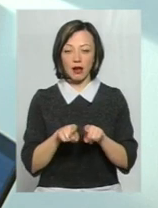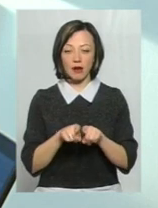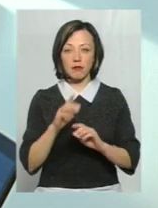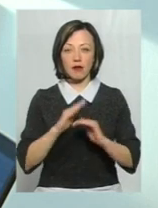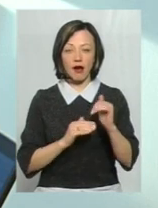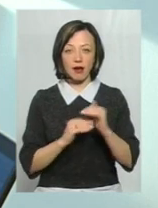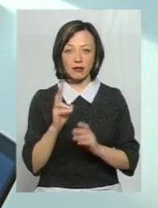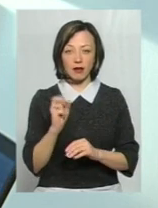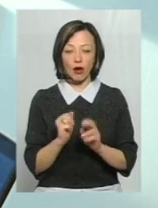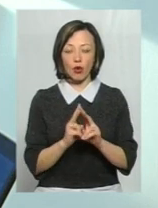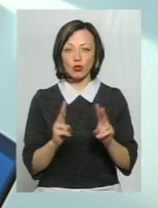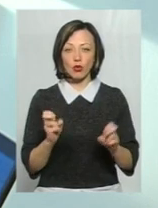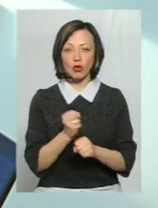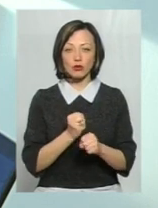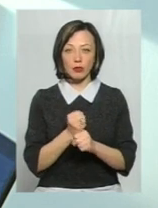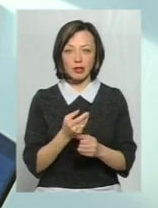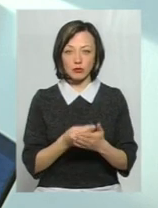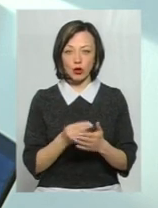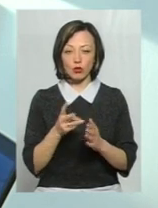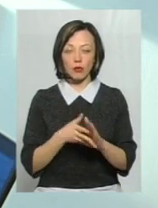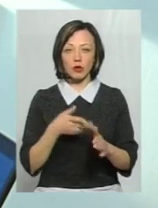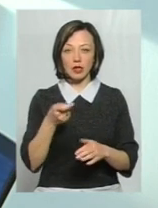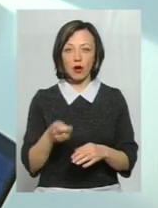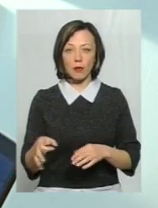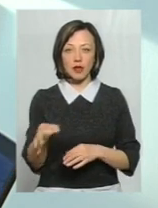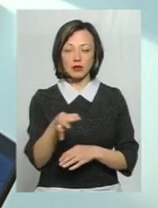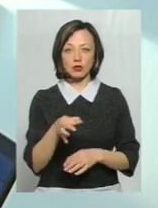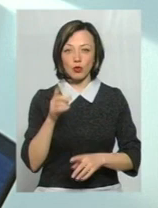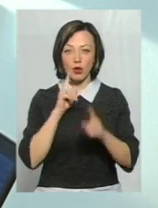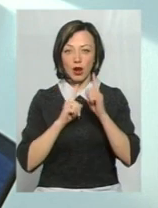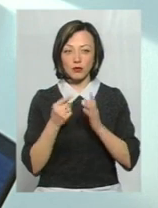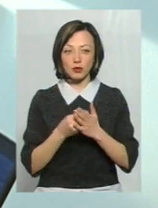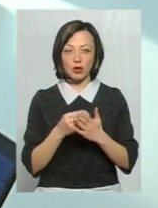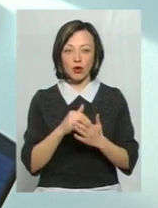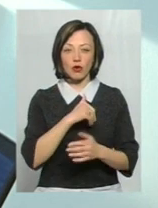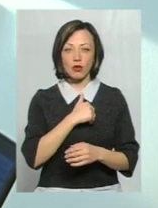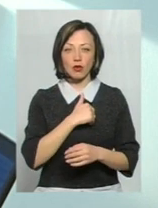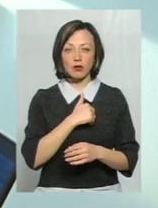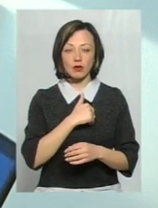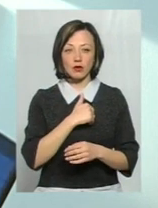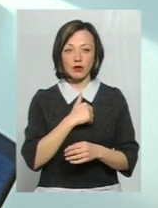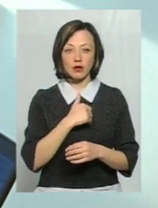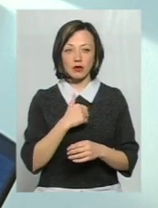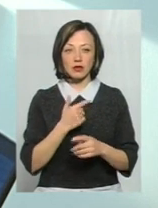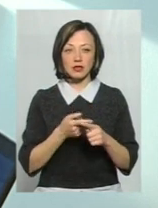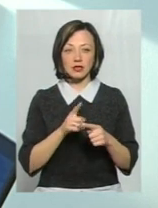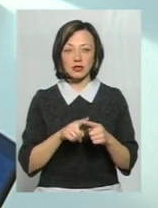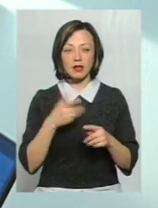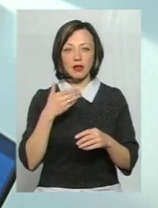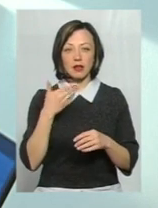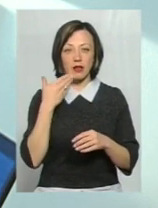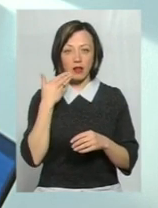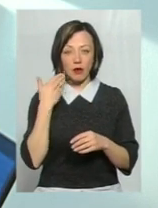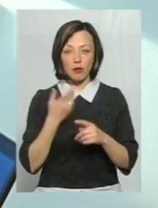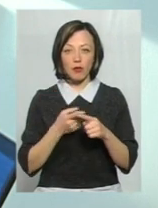що ті, хто розробляє бюджет, ті, хто подає в обласну раду бюджет, вони дохотять достатньо легко, тому й появляються кошти вільні